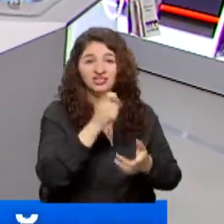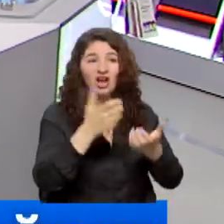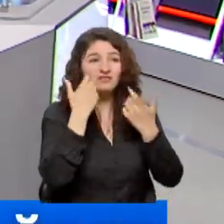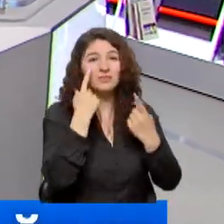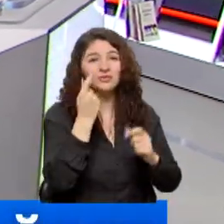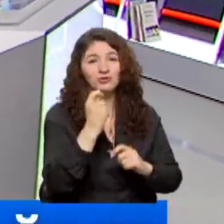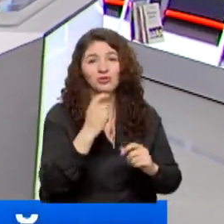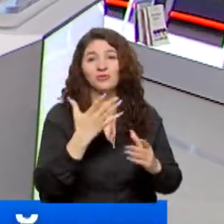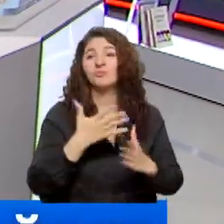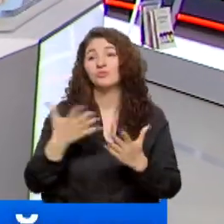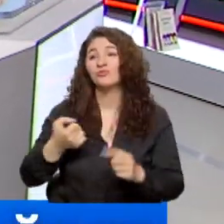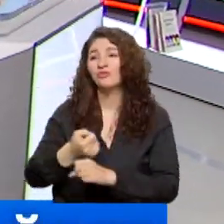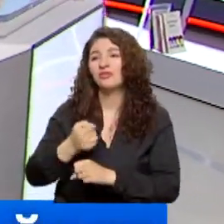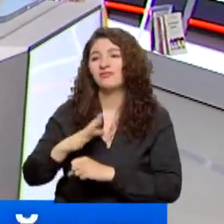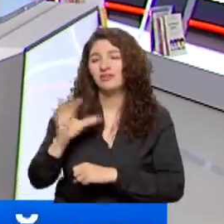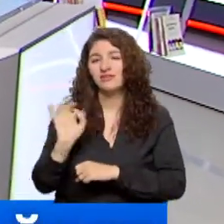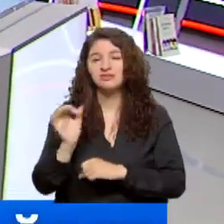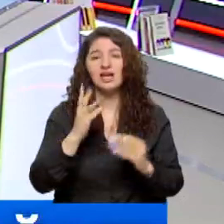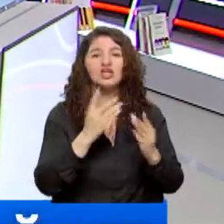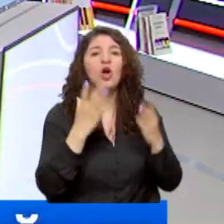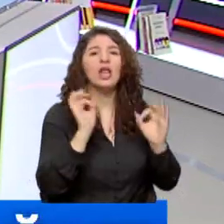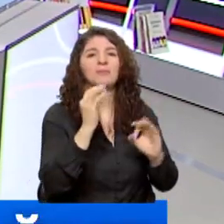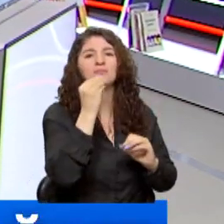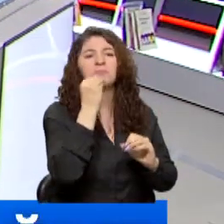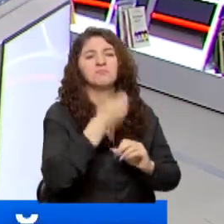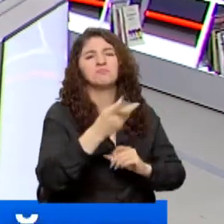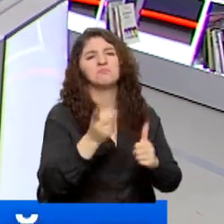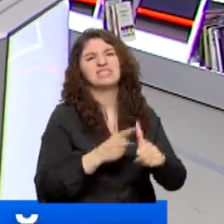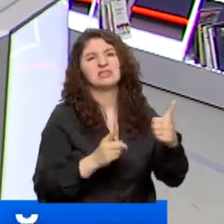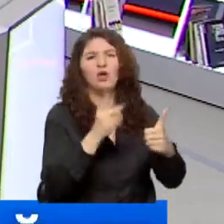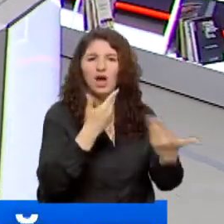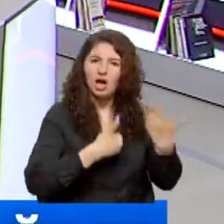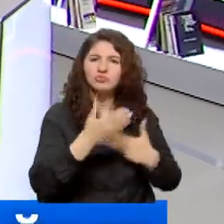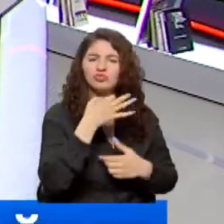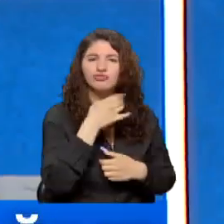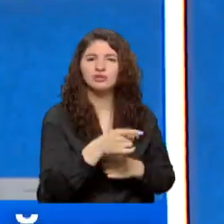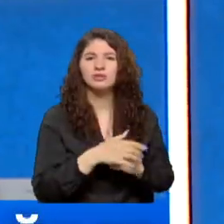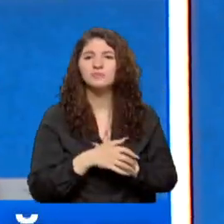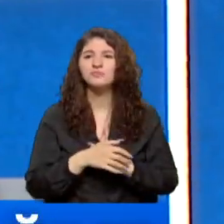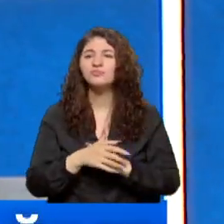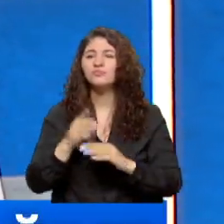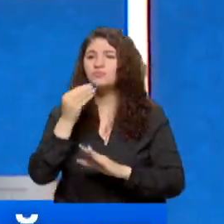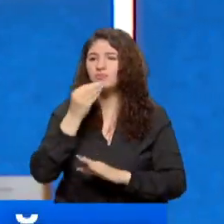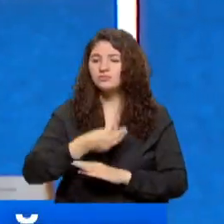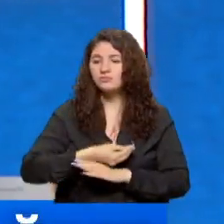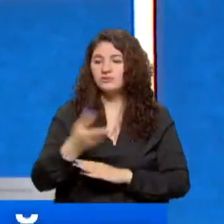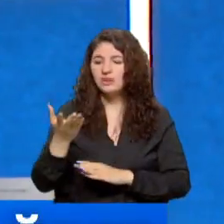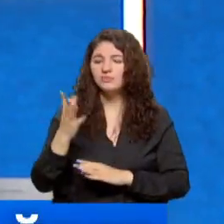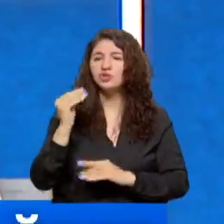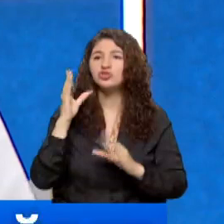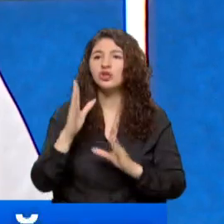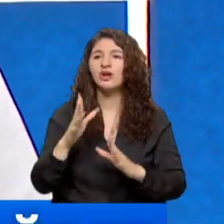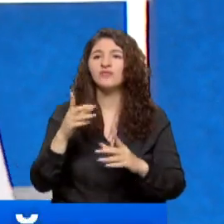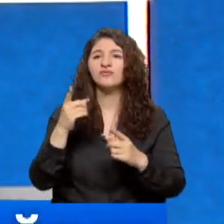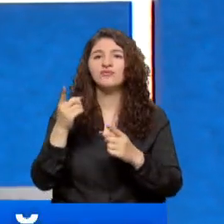evet büyük mücadele şey soracağım en önemli mesele geldi birazcık anlatır mısınız şöyle yem ve